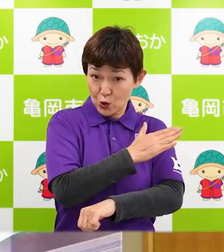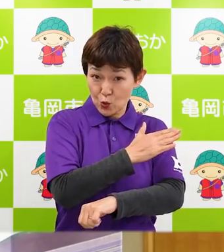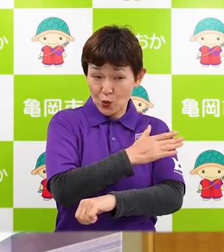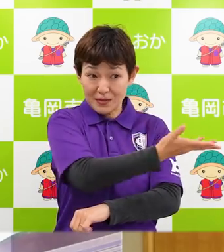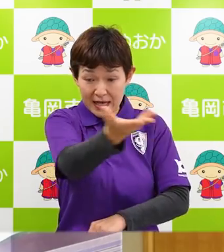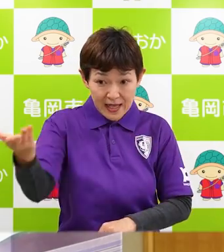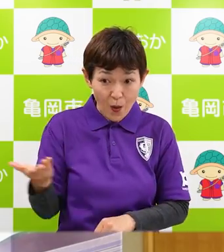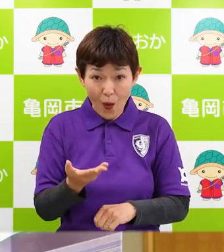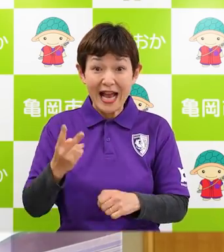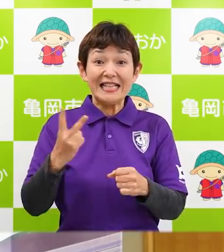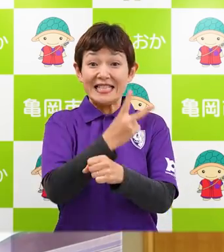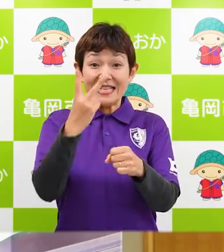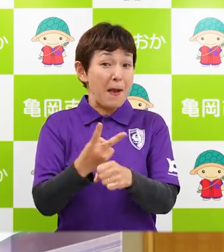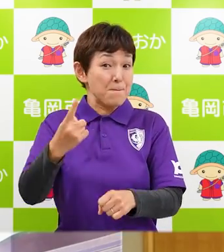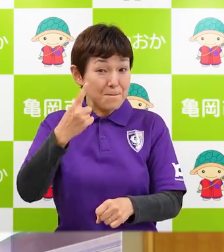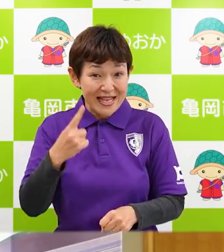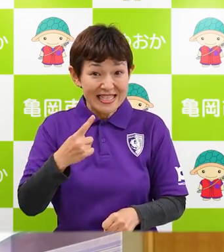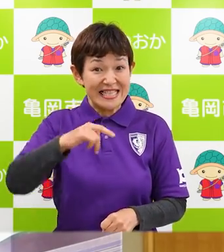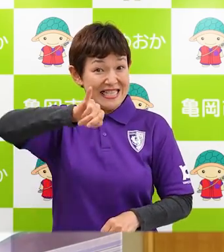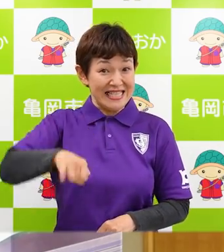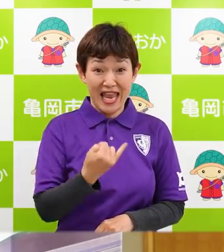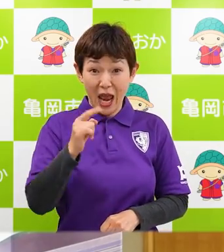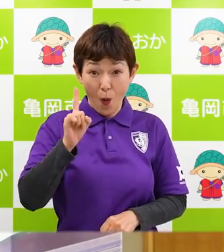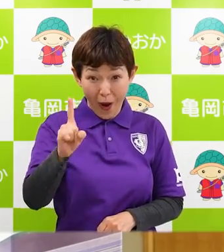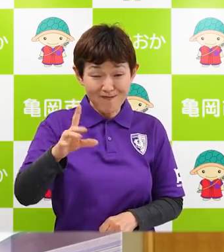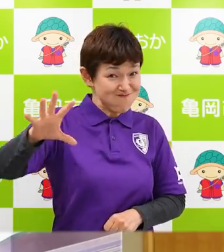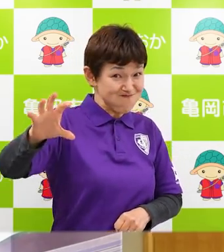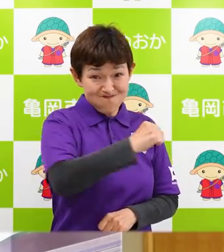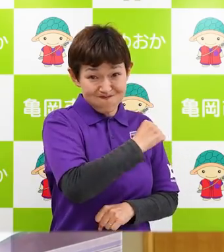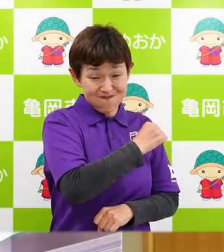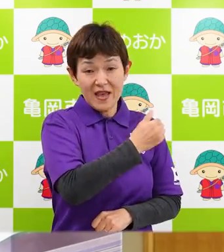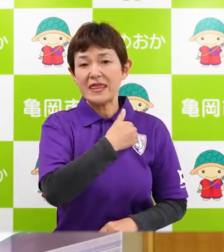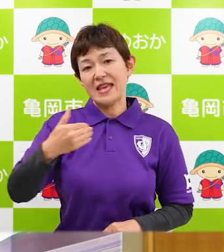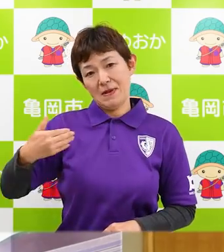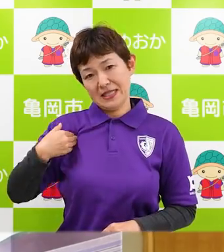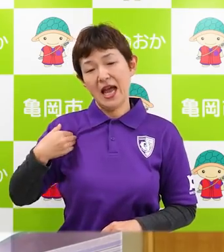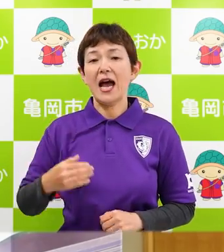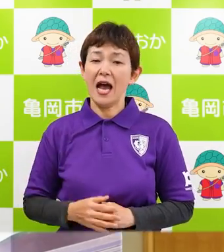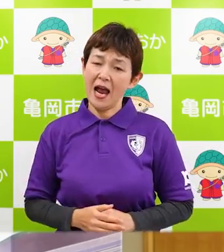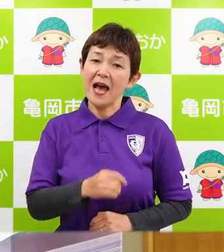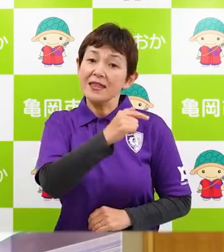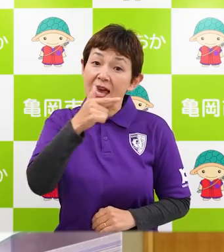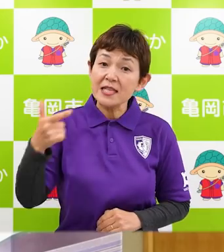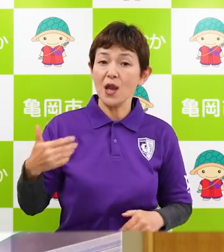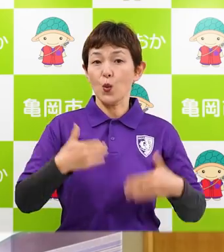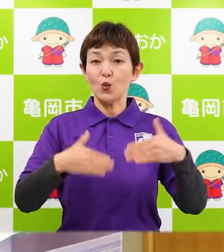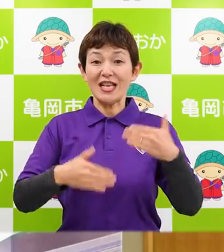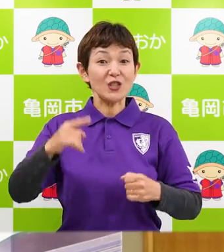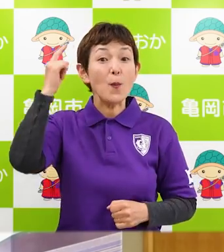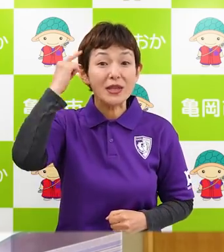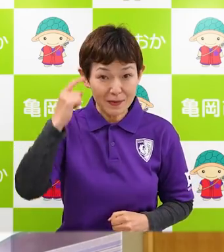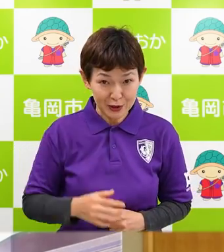のこのスタジアムで J1 を獲得することができたということ、大変嬉しく思っ